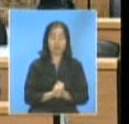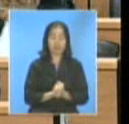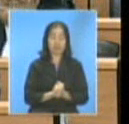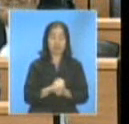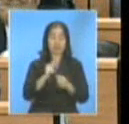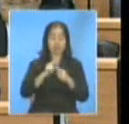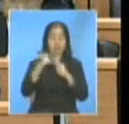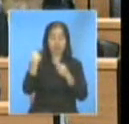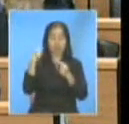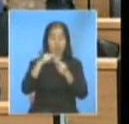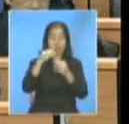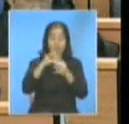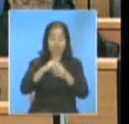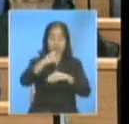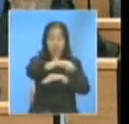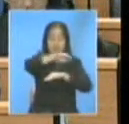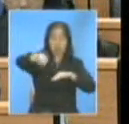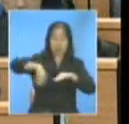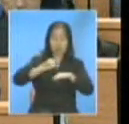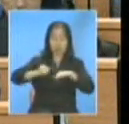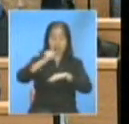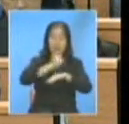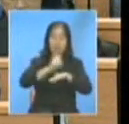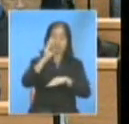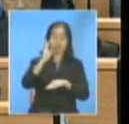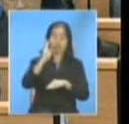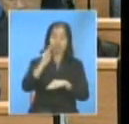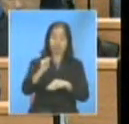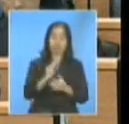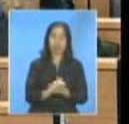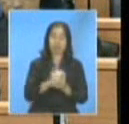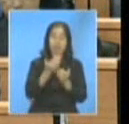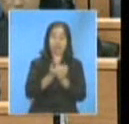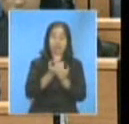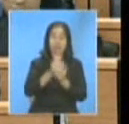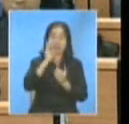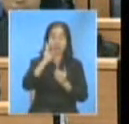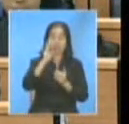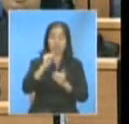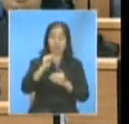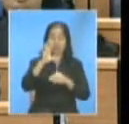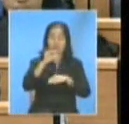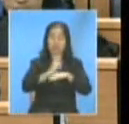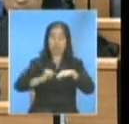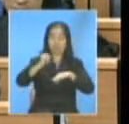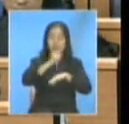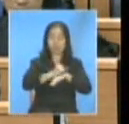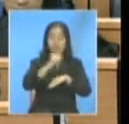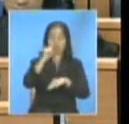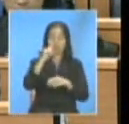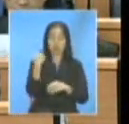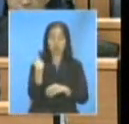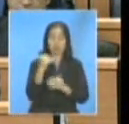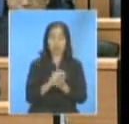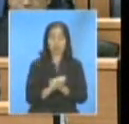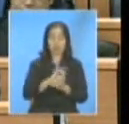เนื้อที่60กว่าไร่ครับท่านประธานมูลค่าของเนื้อที่65ไร่ 3,000